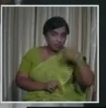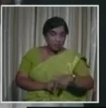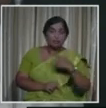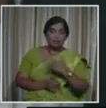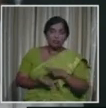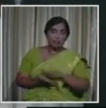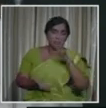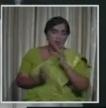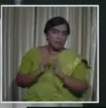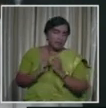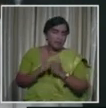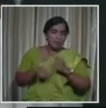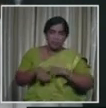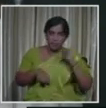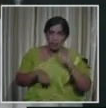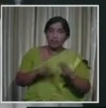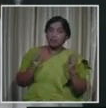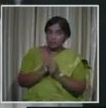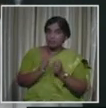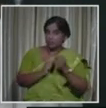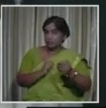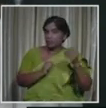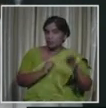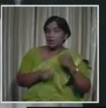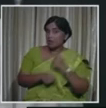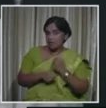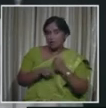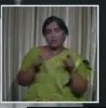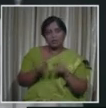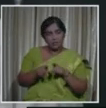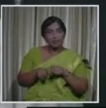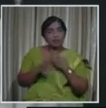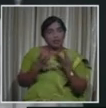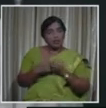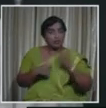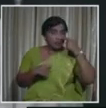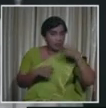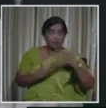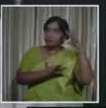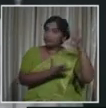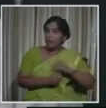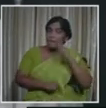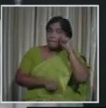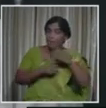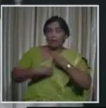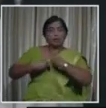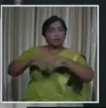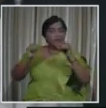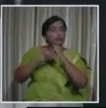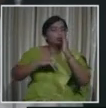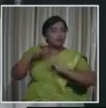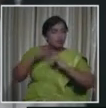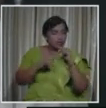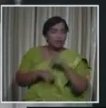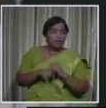යම් අවධානමක් තිබෙනවා නමුත් අපි කටයුතු කරමින් ඉන්නවා ආණ්ඩුවක් හැටියට ඒ අවශ්‍ය ඉන්ධන තොග අරගෙන ජනතාව වෙත ලබා දීමේ ක්‍රියාවලිය මොකද